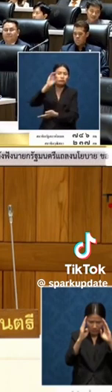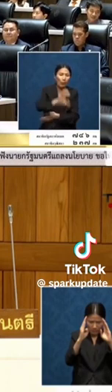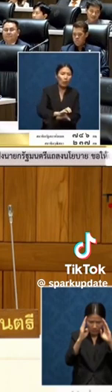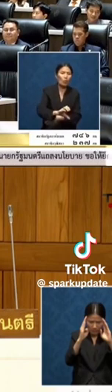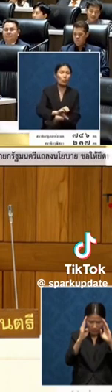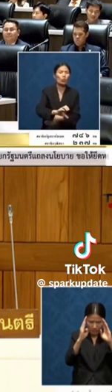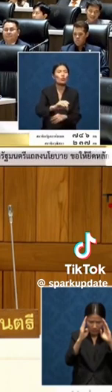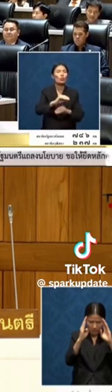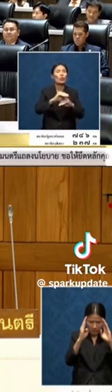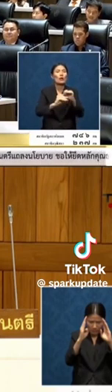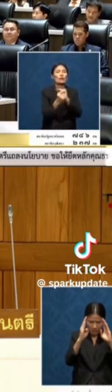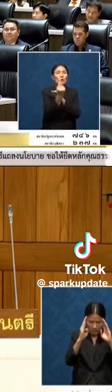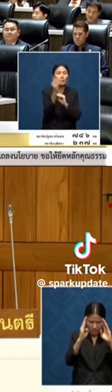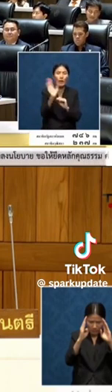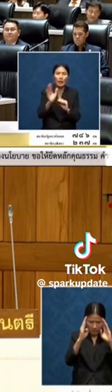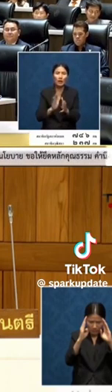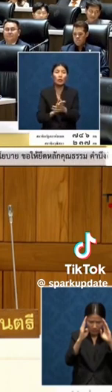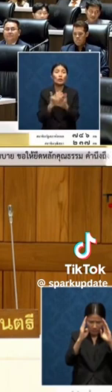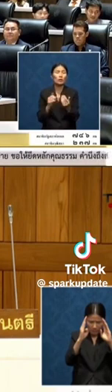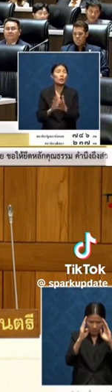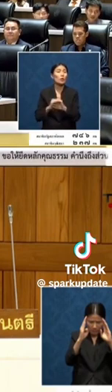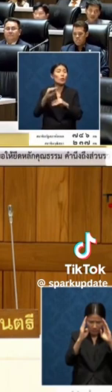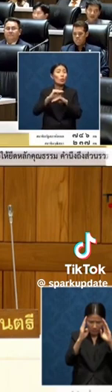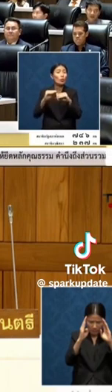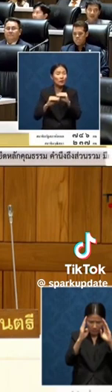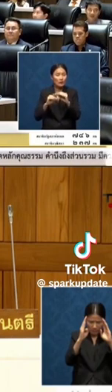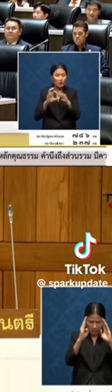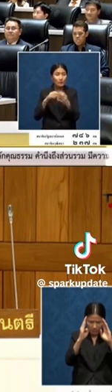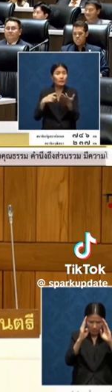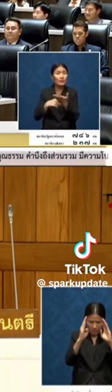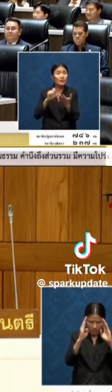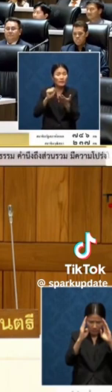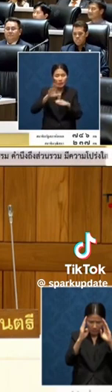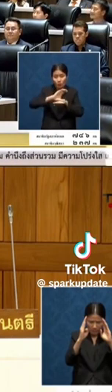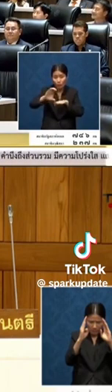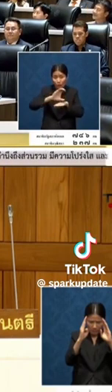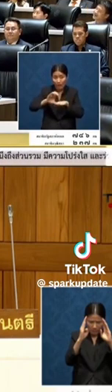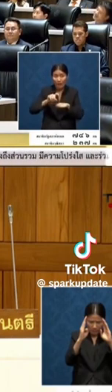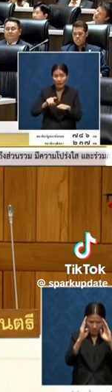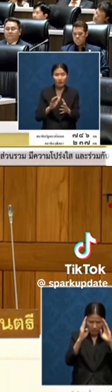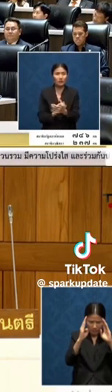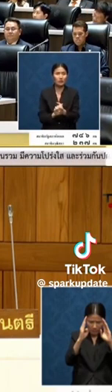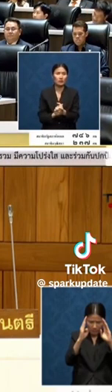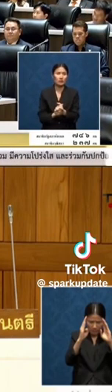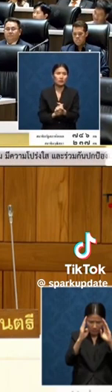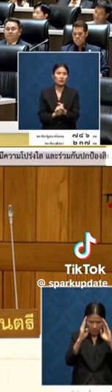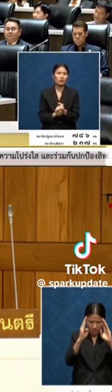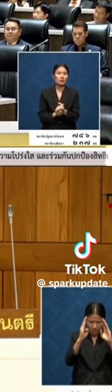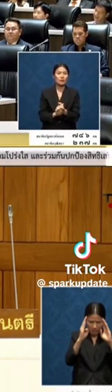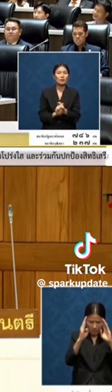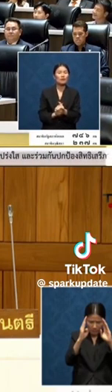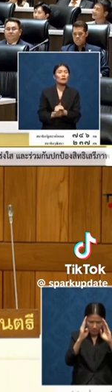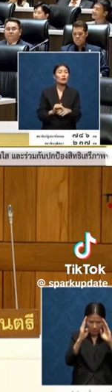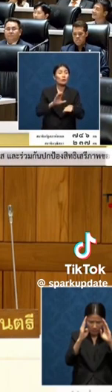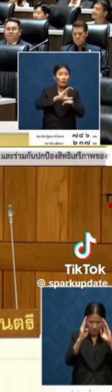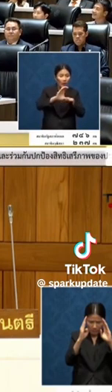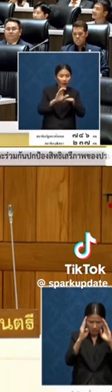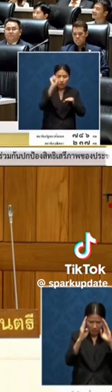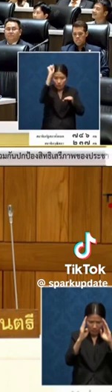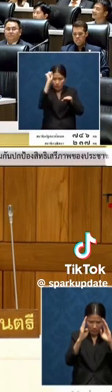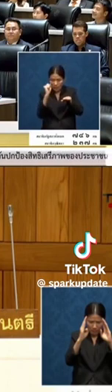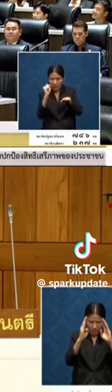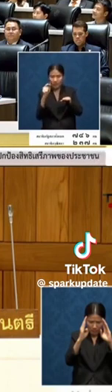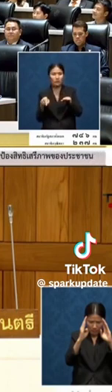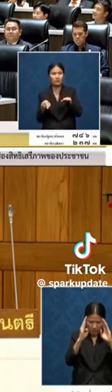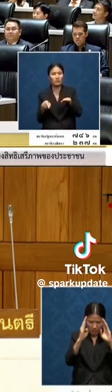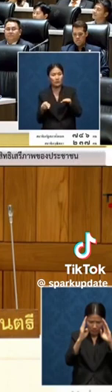ไกลนะครับปรับโครงสร้างค่าโดยสารทั้งระบบทำให้เส้นเลือดใหญ่คือรถไฟฟ้าทำงานร่วมกับเส้นเลือดฝอยคือรถเมล์ค่าโด